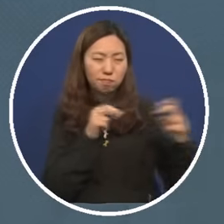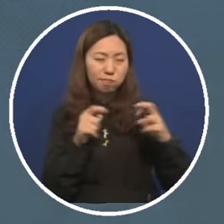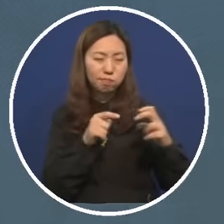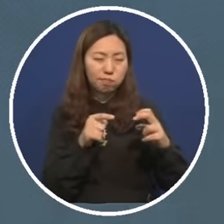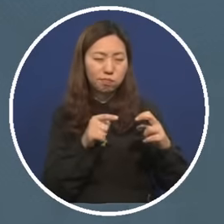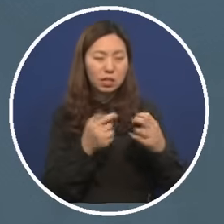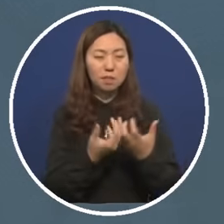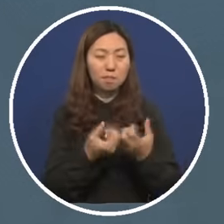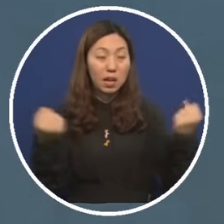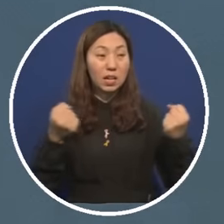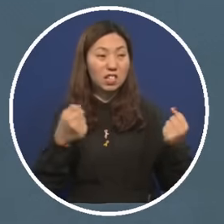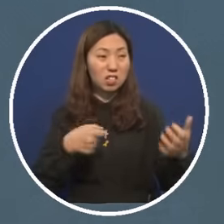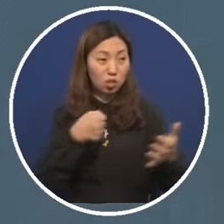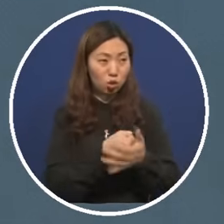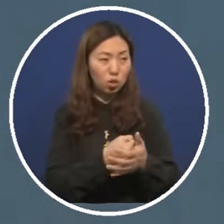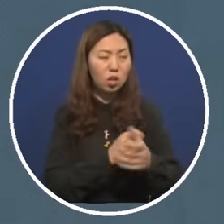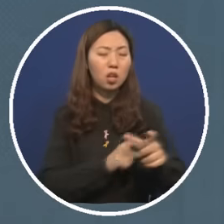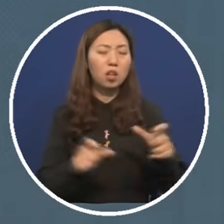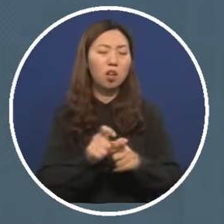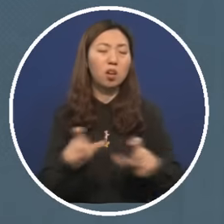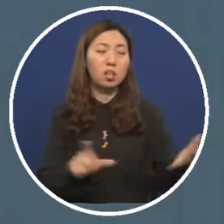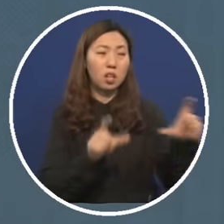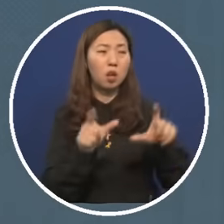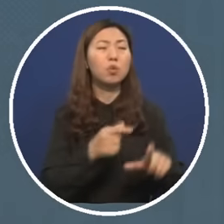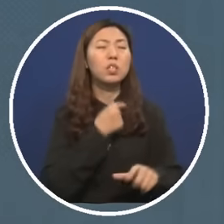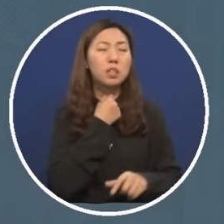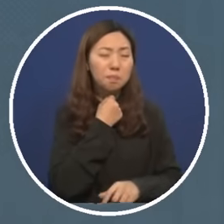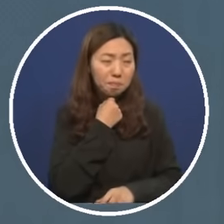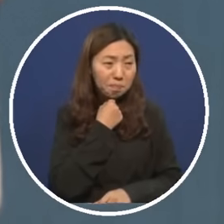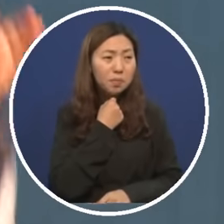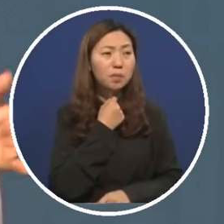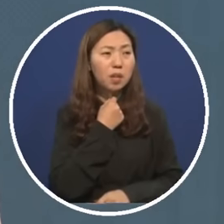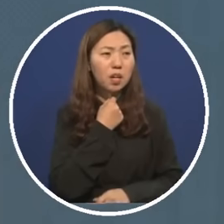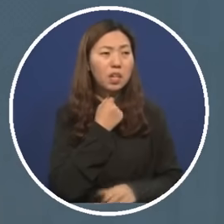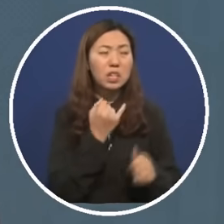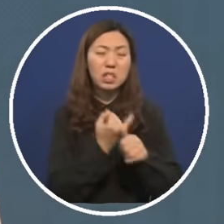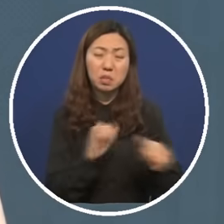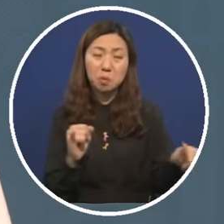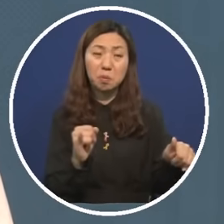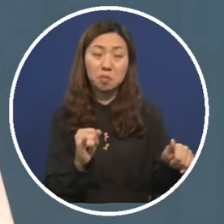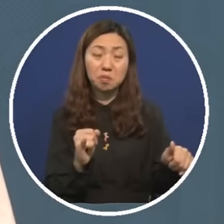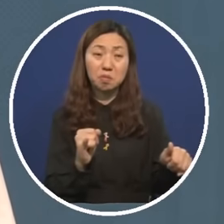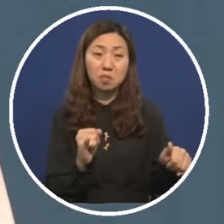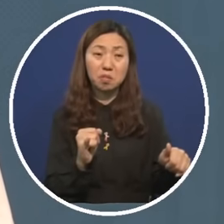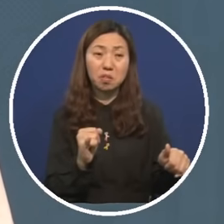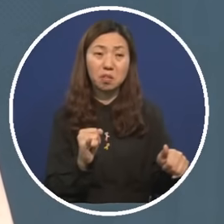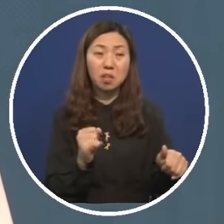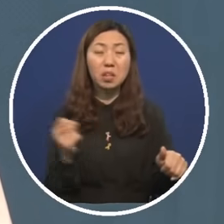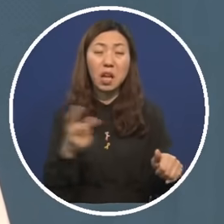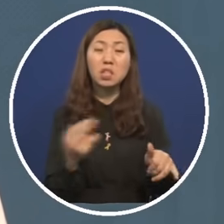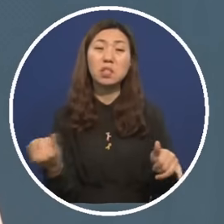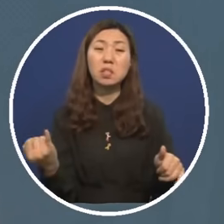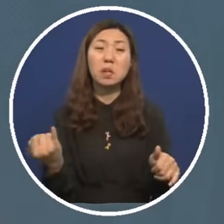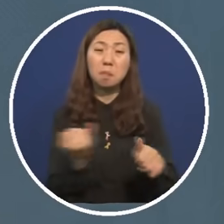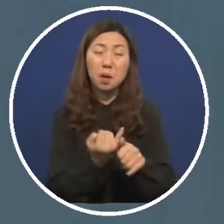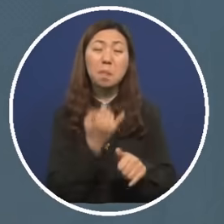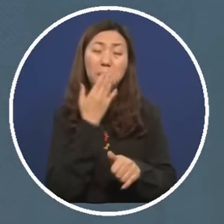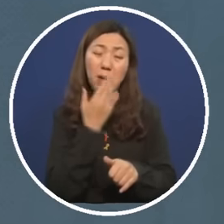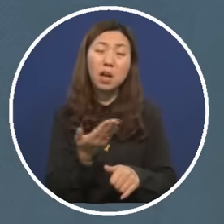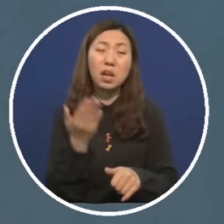되고, 좀 더 살고 싶으면 뭐 이혼을 해버리면 다시 살기가 그것도 가능은 해요 또.